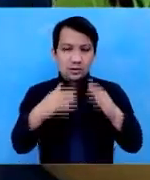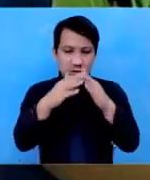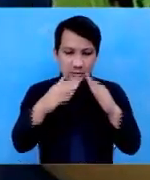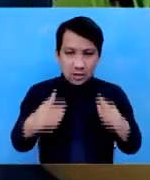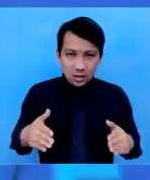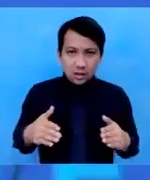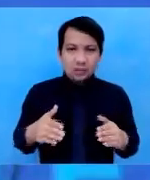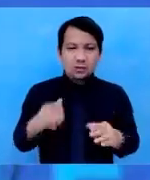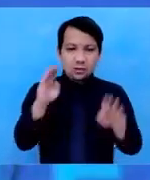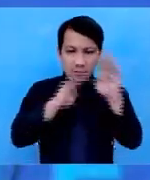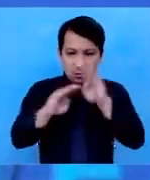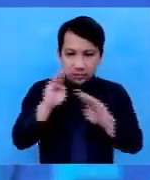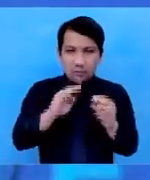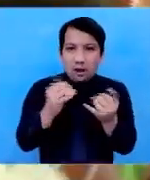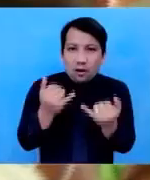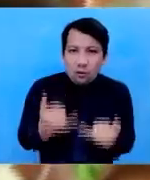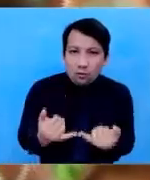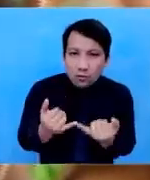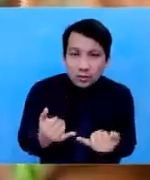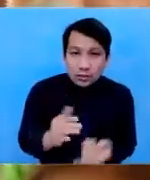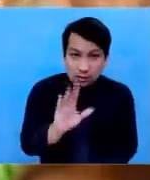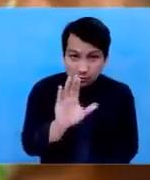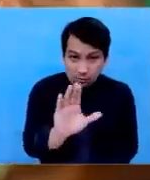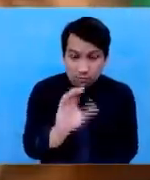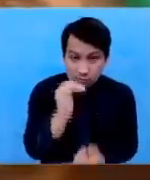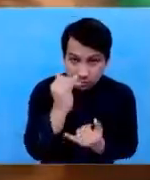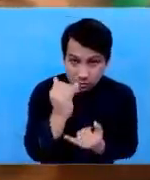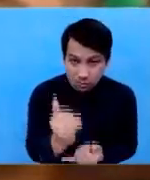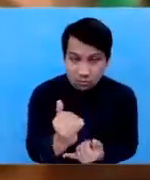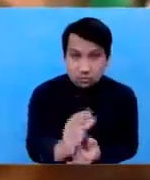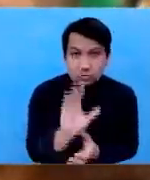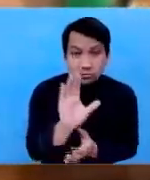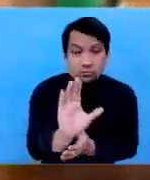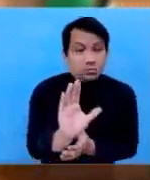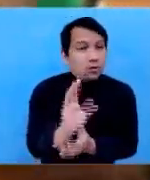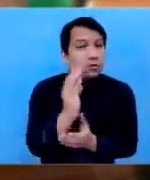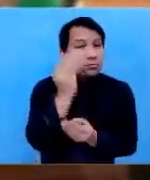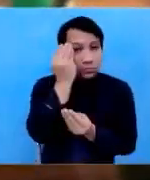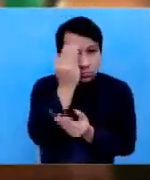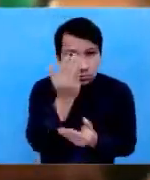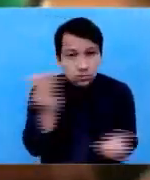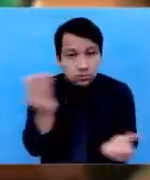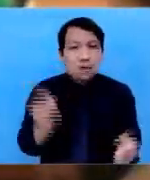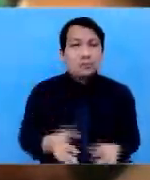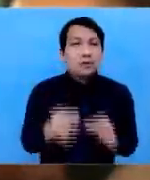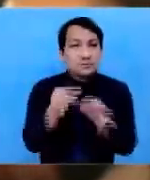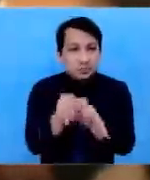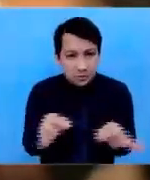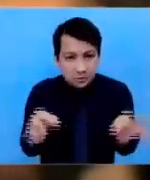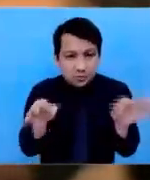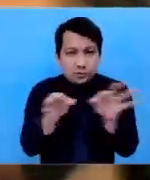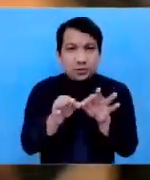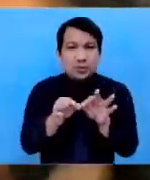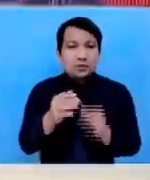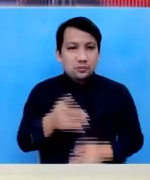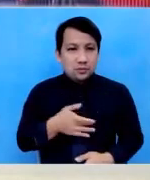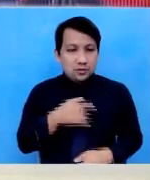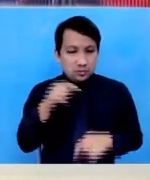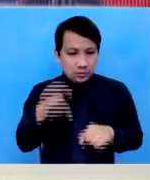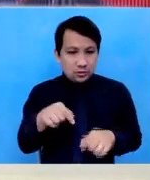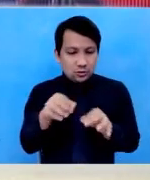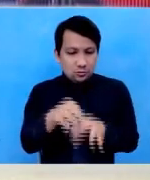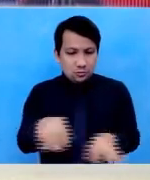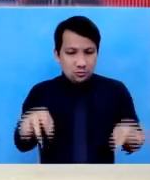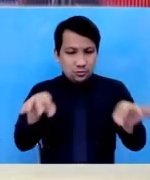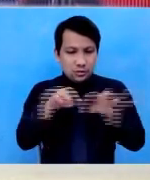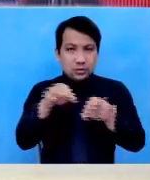Sana ngayong araw na ito ma-feel ninyo na kayo ay napakahalaga sa ating bansa.